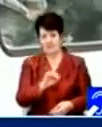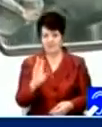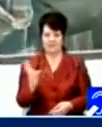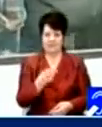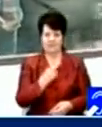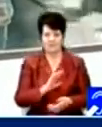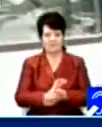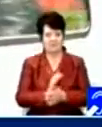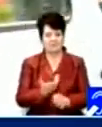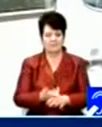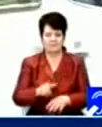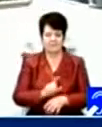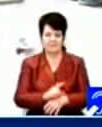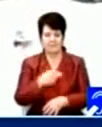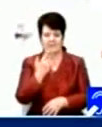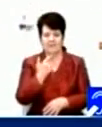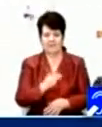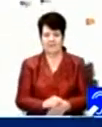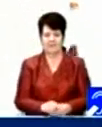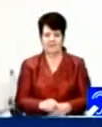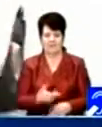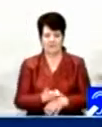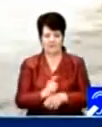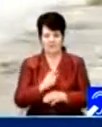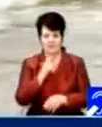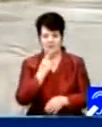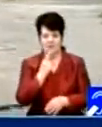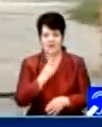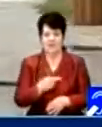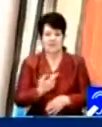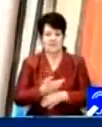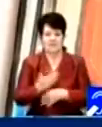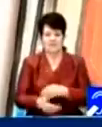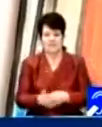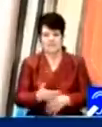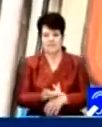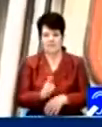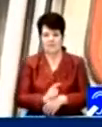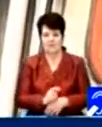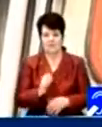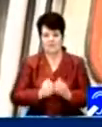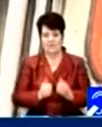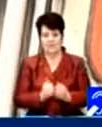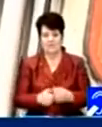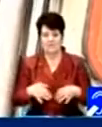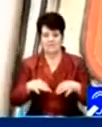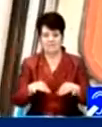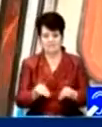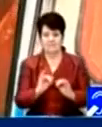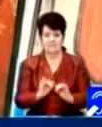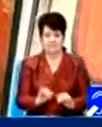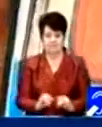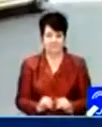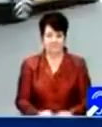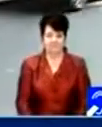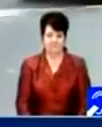Este plin, este greu, este cald, este incomod. Pot să întârzi foarte des din cauza ambuteiajelor. Cum se circulă dimineața în transportul